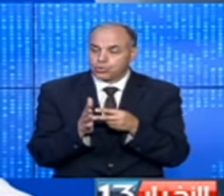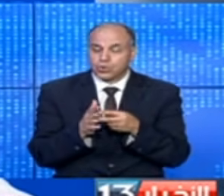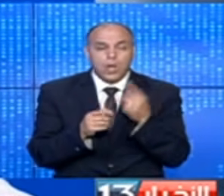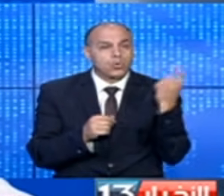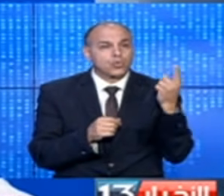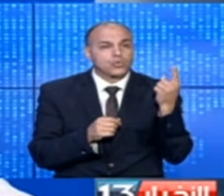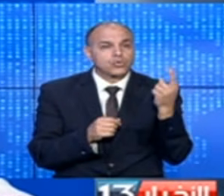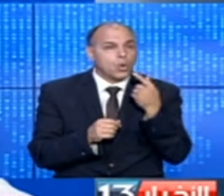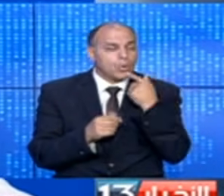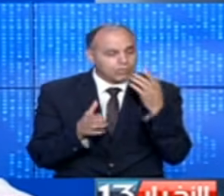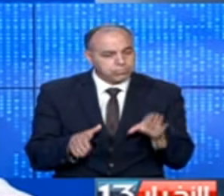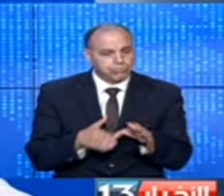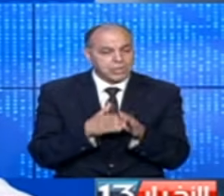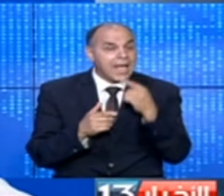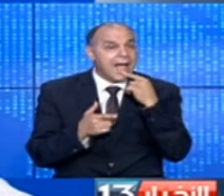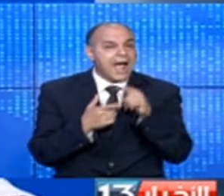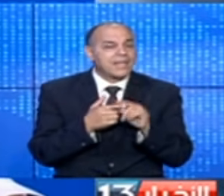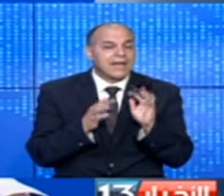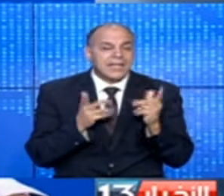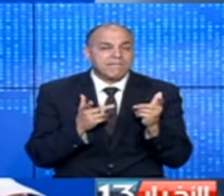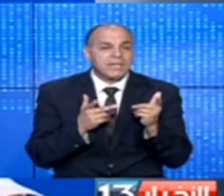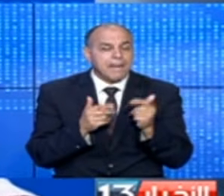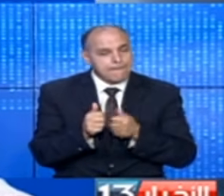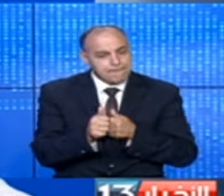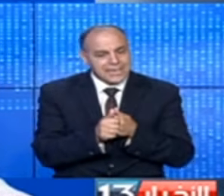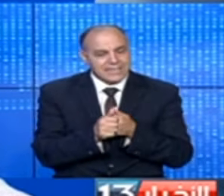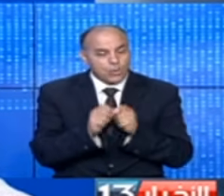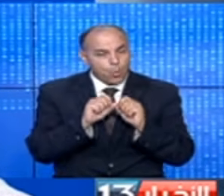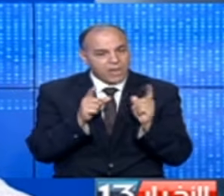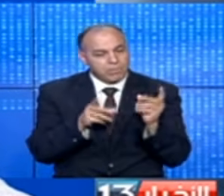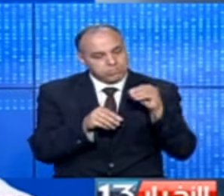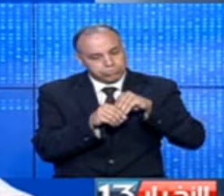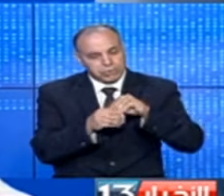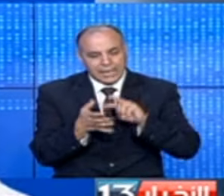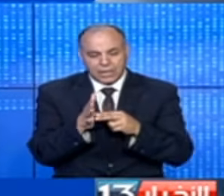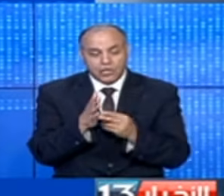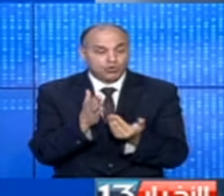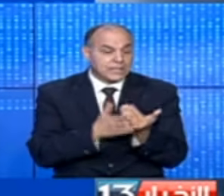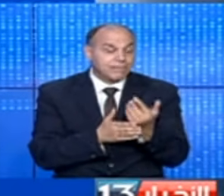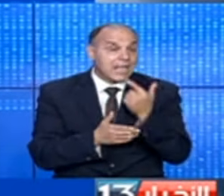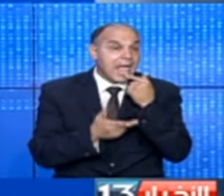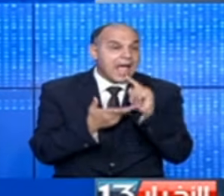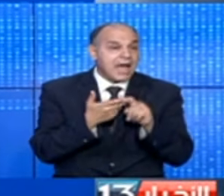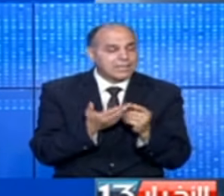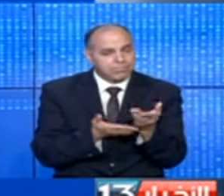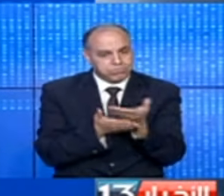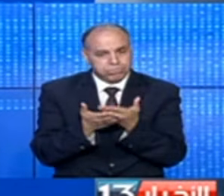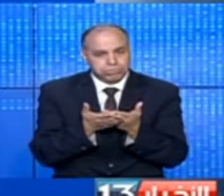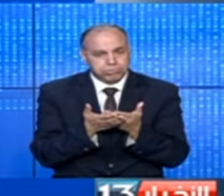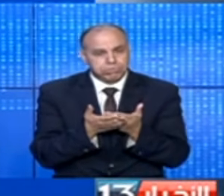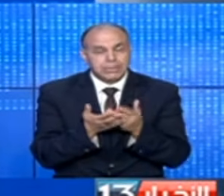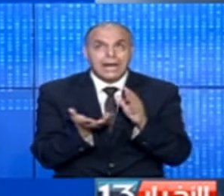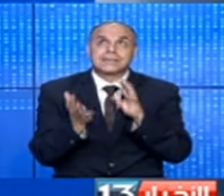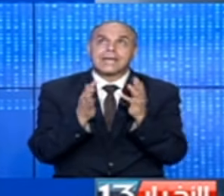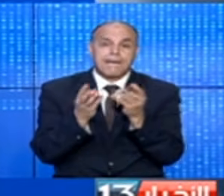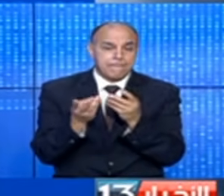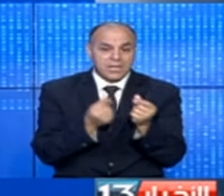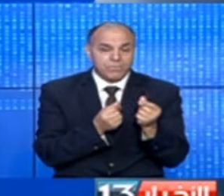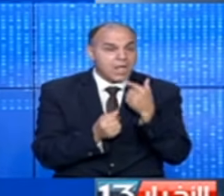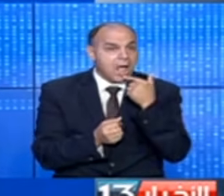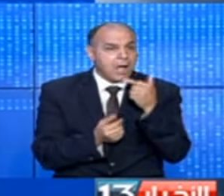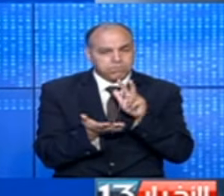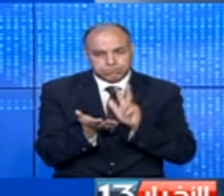بتوزر تظاهرة تبحث في كيفية مزيد توظيف التكنولوجيات الحديثة خدمة للطاقة البيئية، وذلك